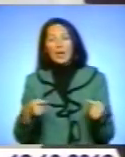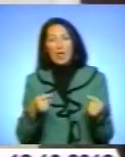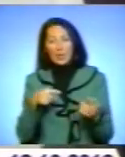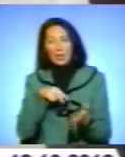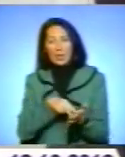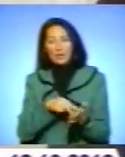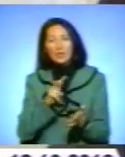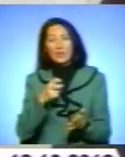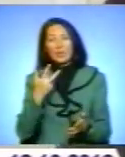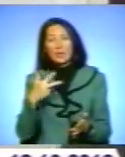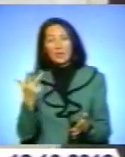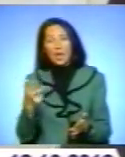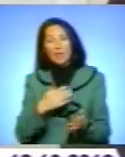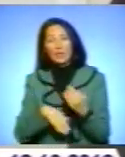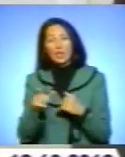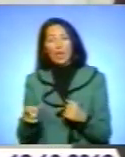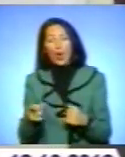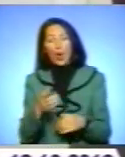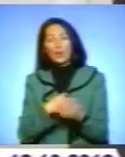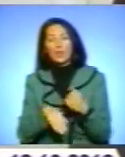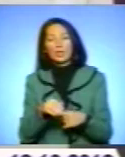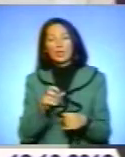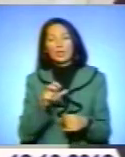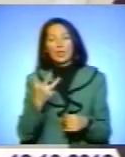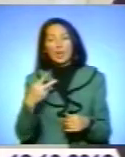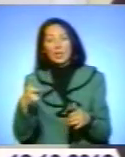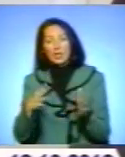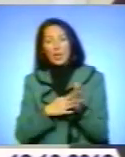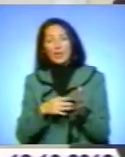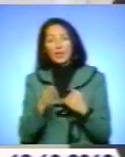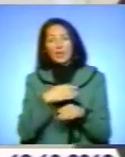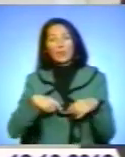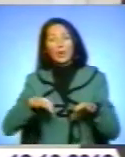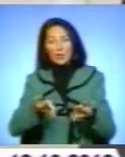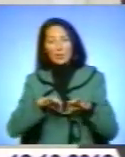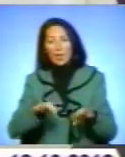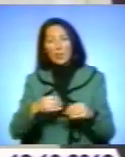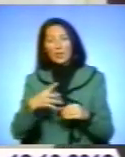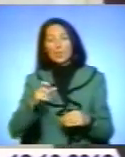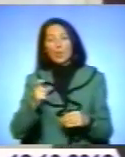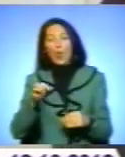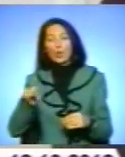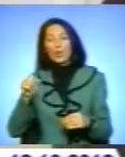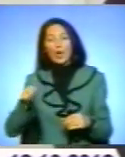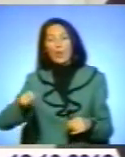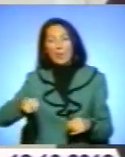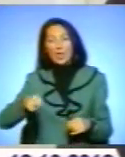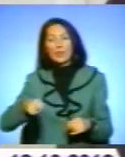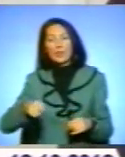області, в тому числі 339 інвалідними візками, 15 ходунками, палицями та милицями